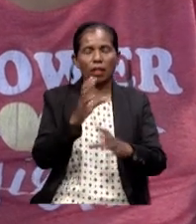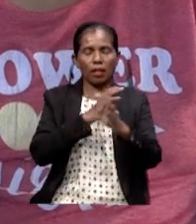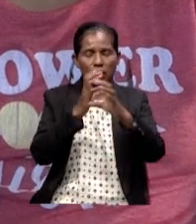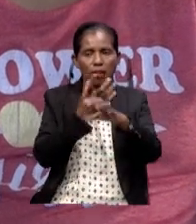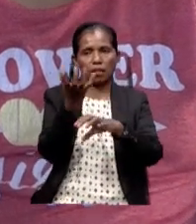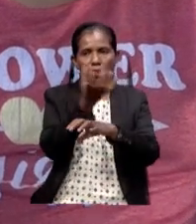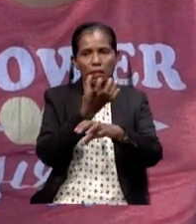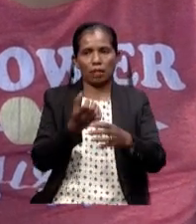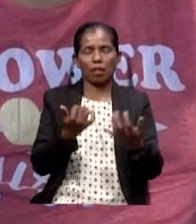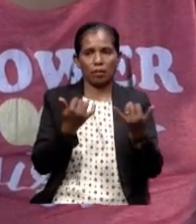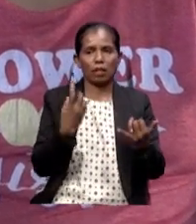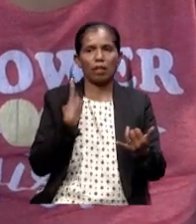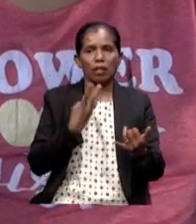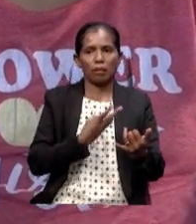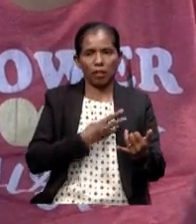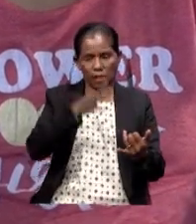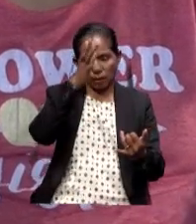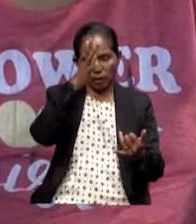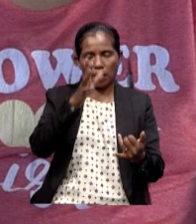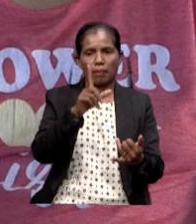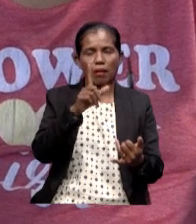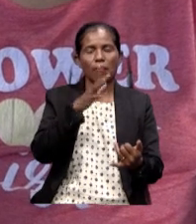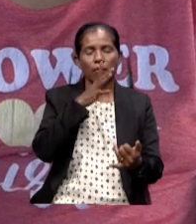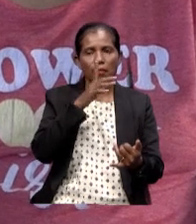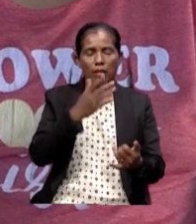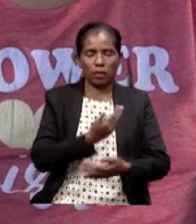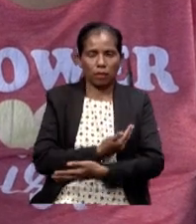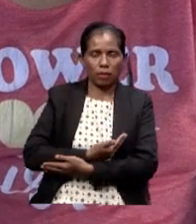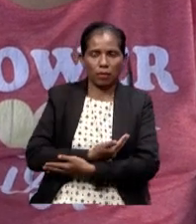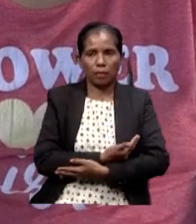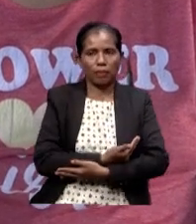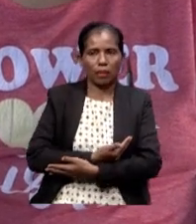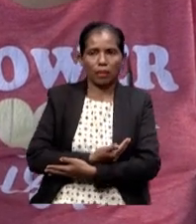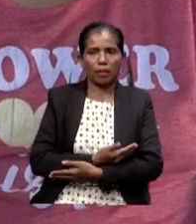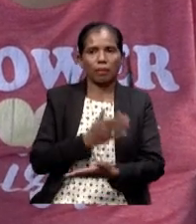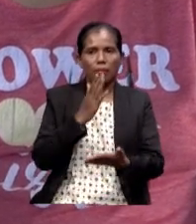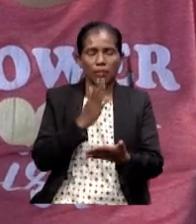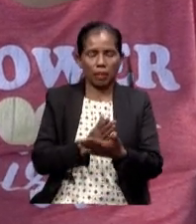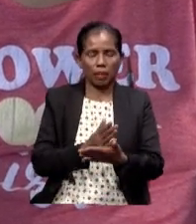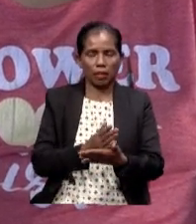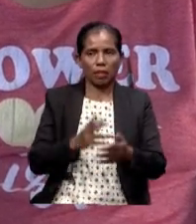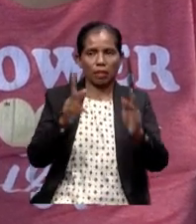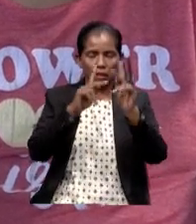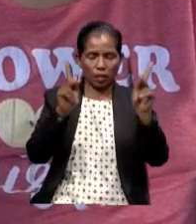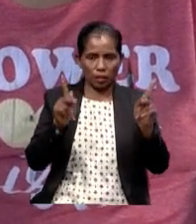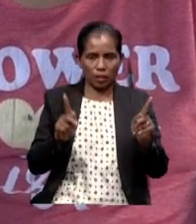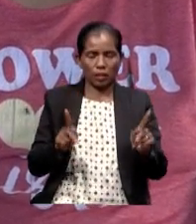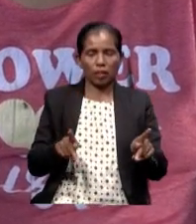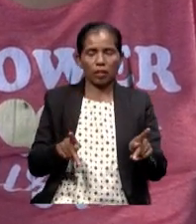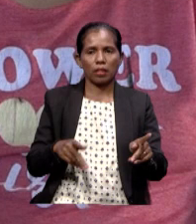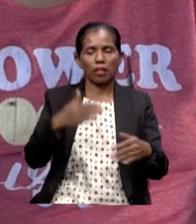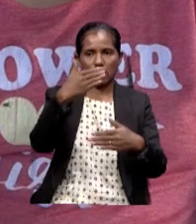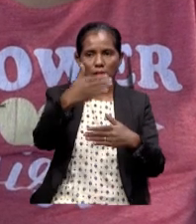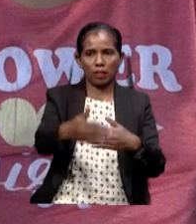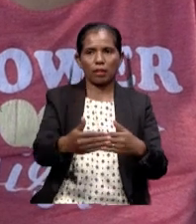ni. Akor amne orang ini ama mesak det be agora se kus bebehela mai para iya be loza be bangunan ini be para oi